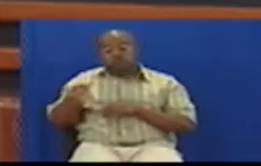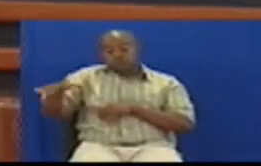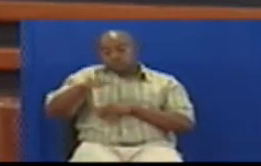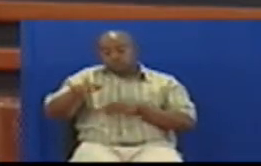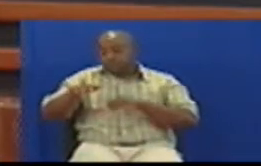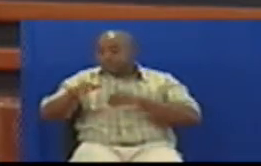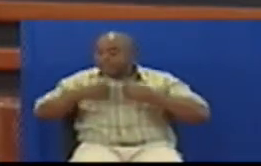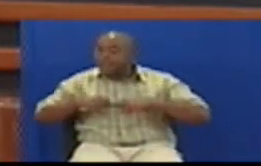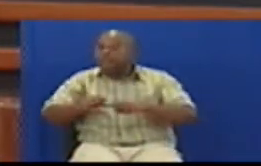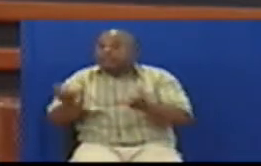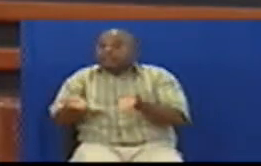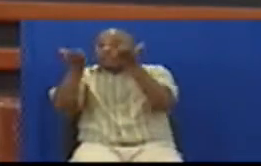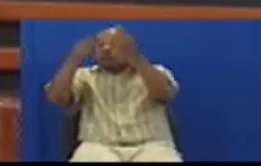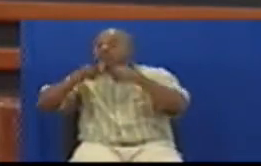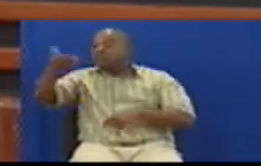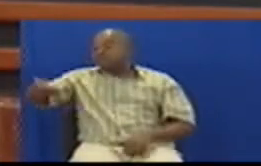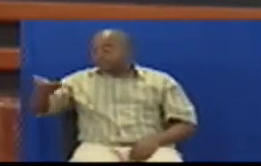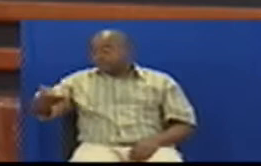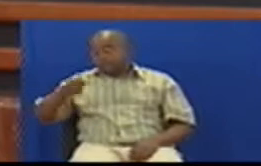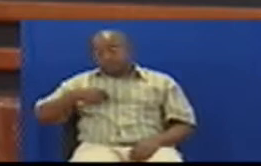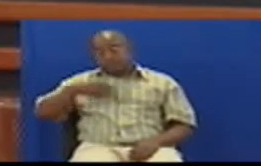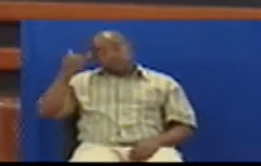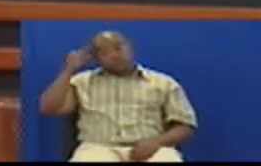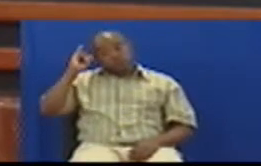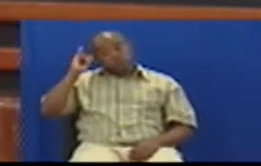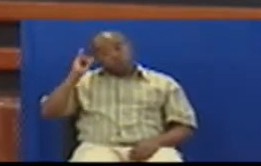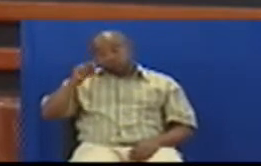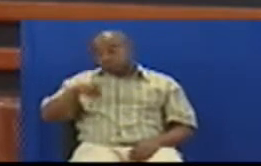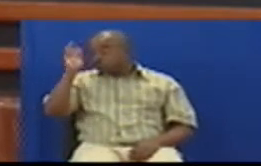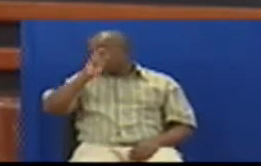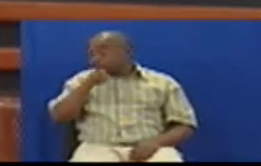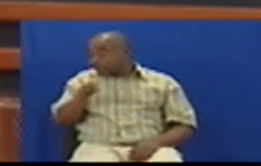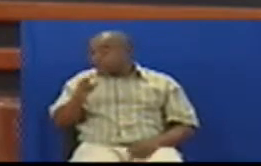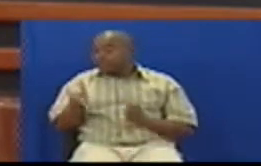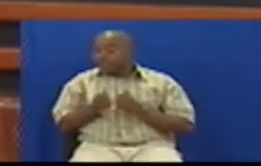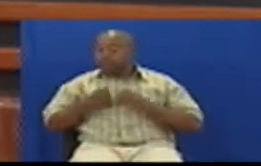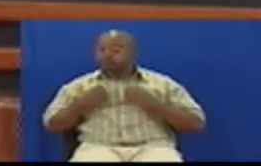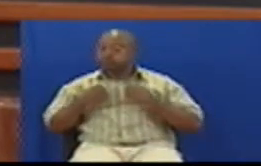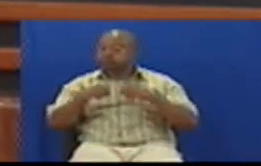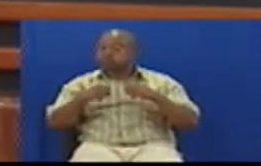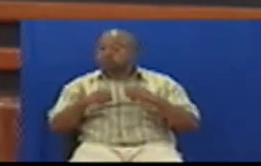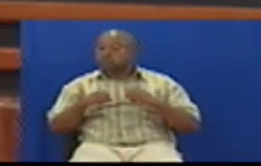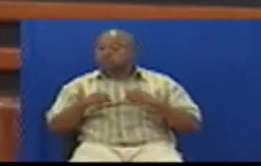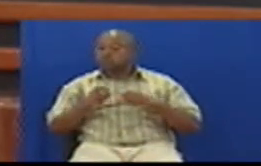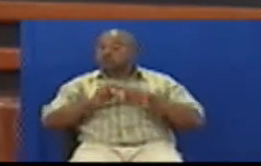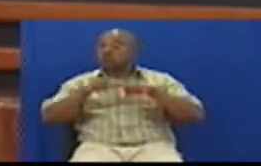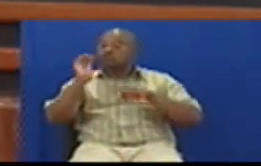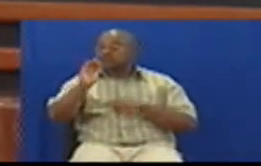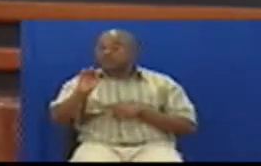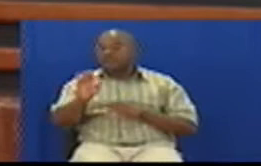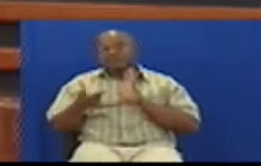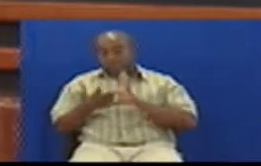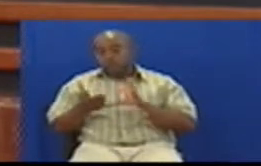maeneo ya vijijini. Na ilikuwa na shauri la kwanza, tuwatafutie usafiri wa uhakika kufanya shughuli zao ikiwemo hata